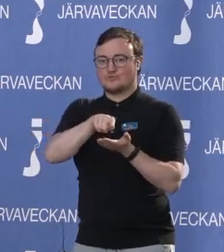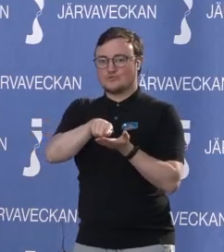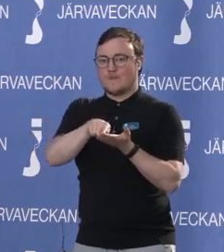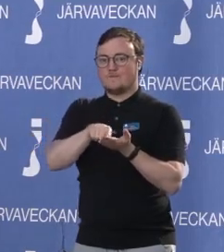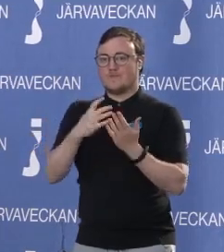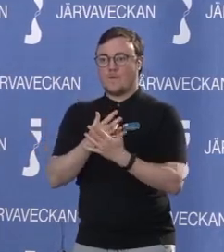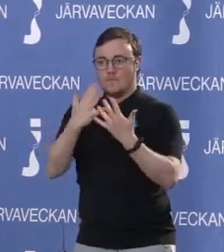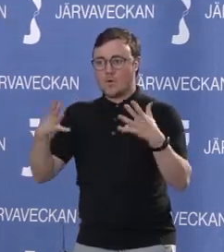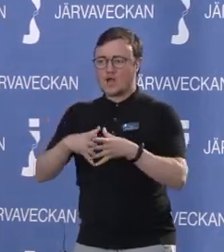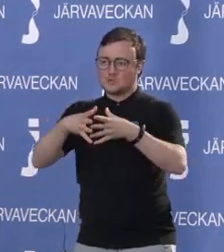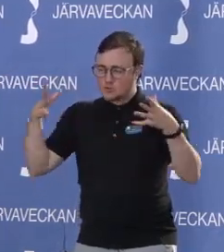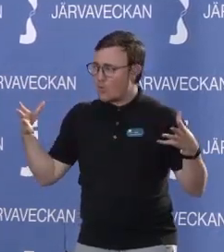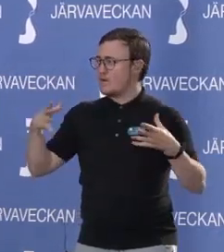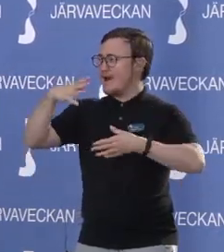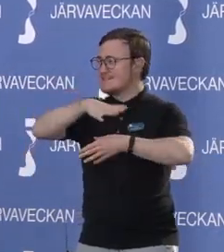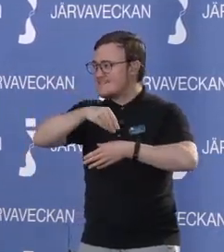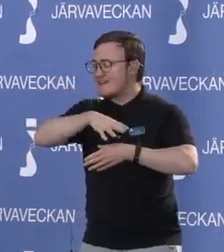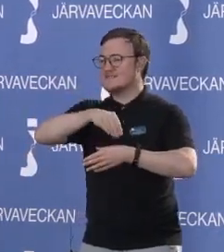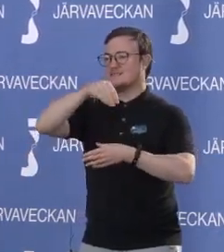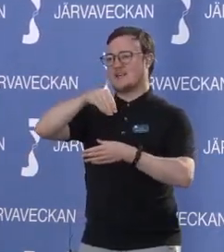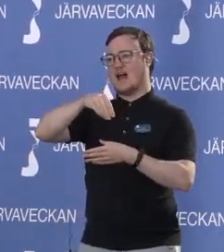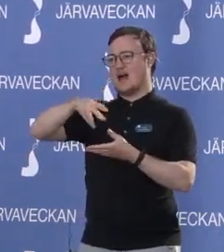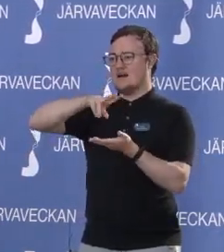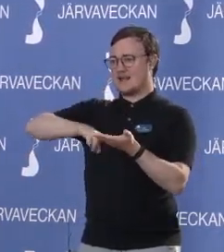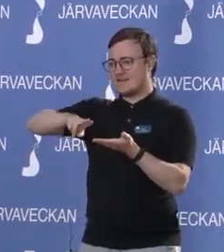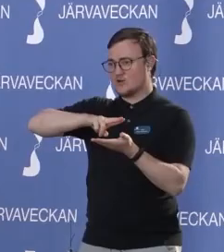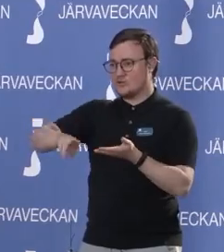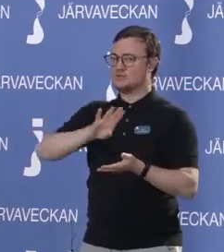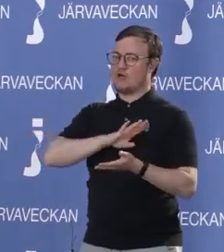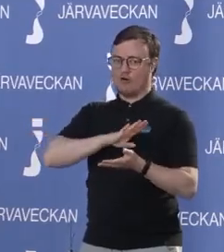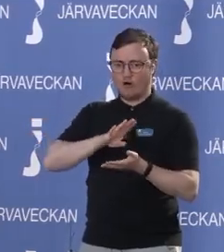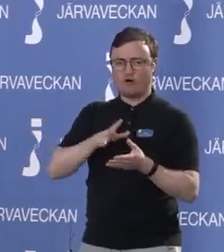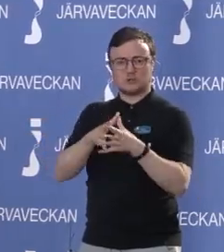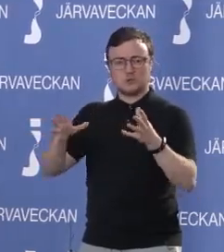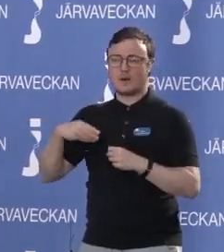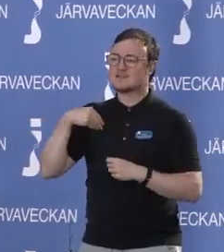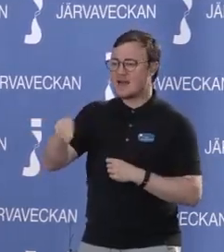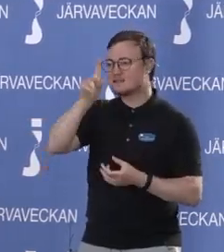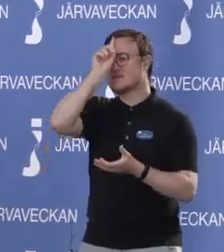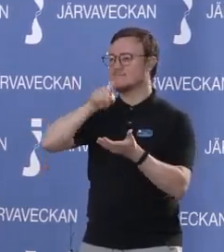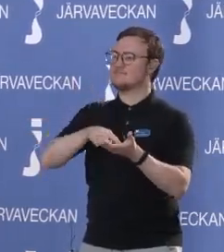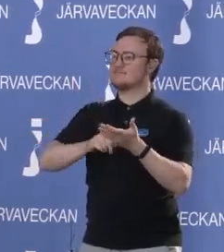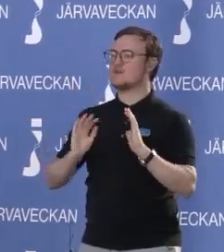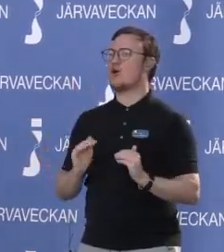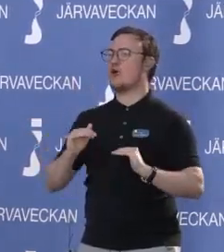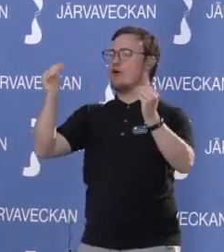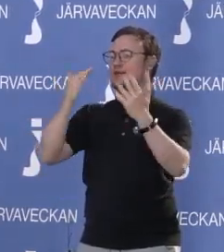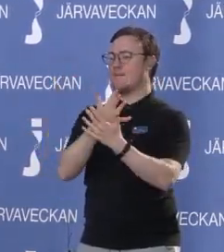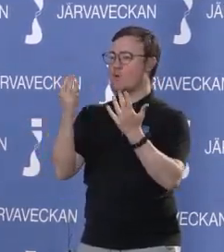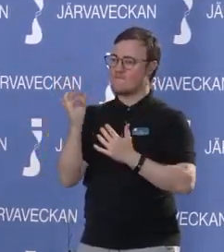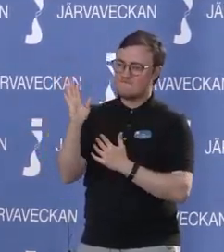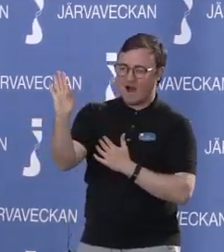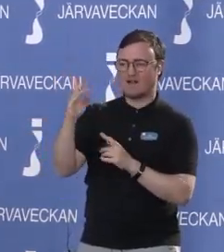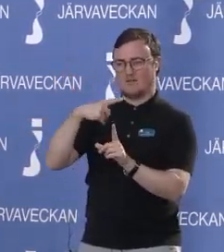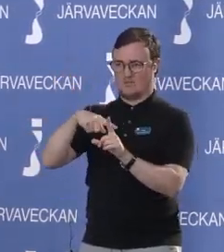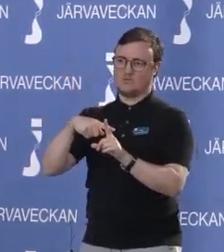många stora svenska redaktioner har ju stora pågående satsningar för att öka mångfalden och representationen. Det är